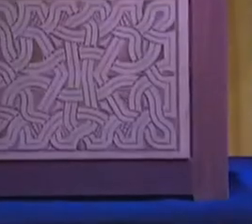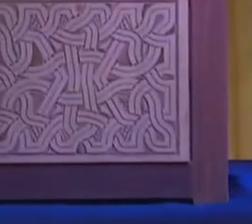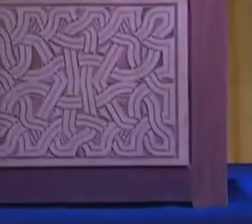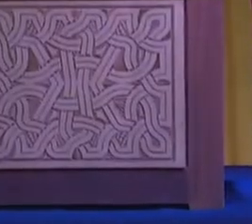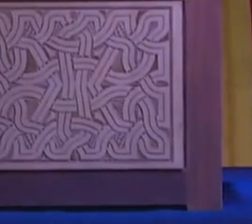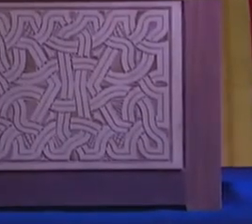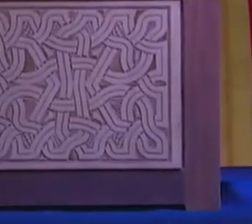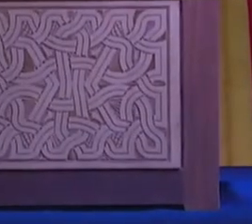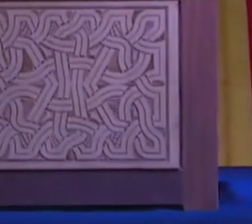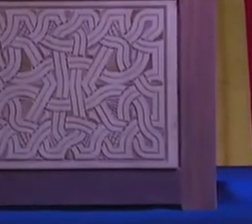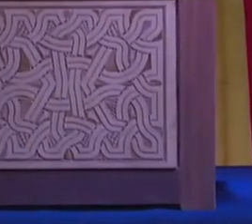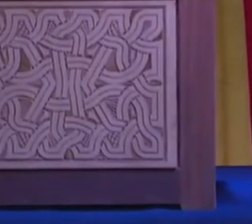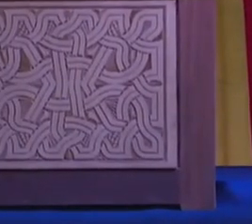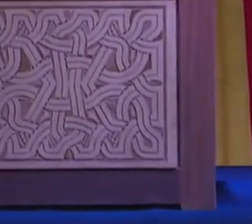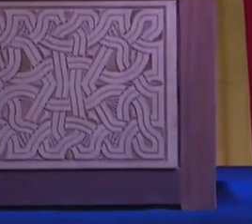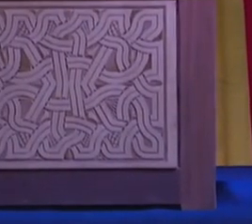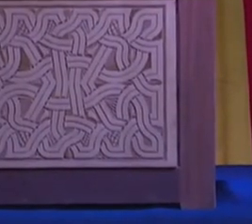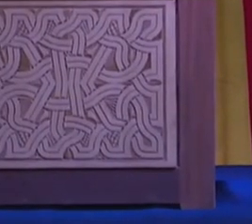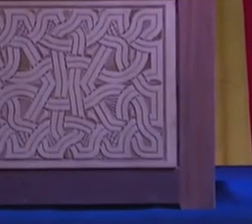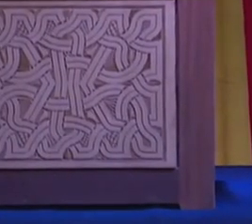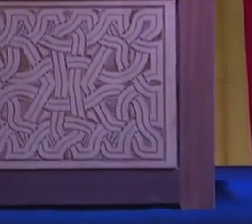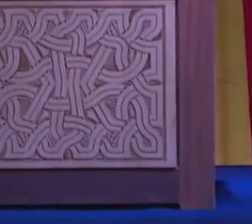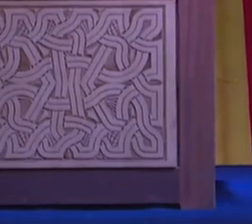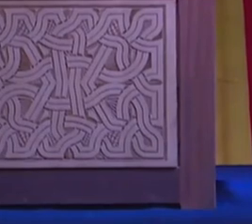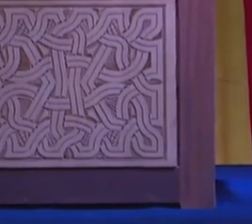aan de orde agenda punt 5.